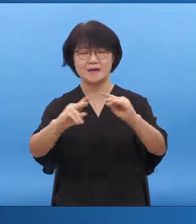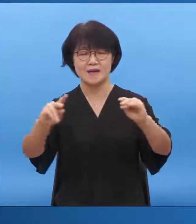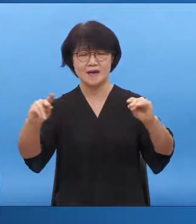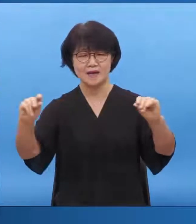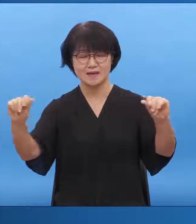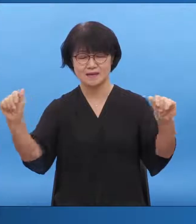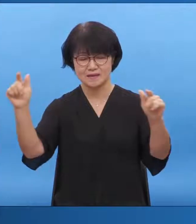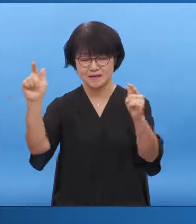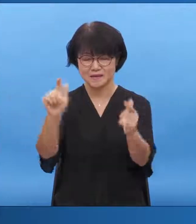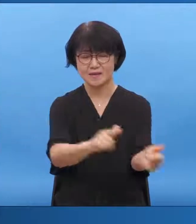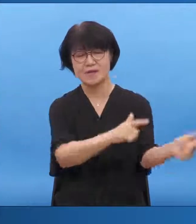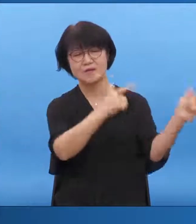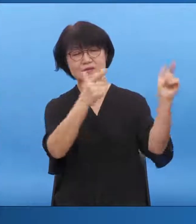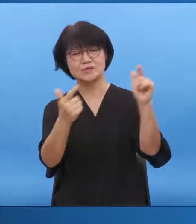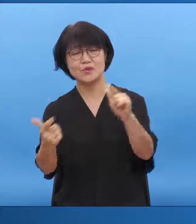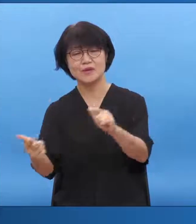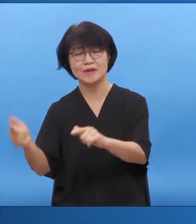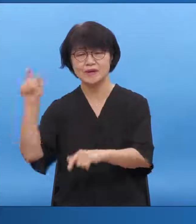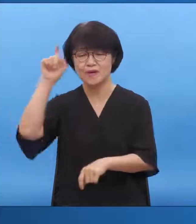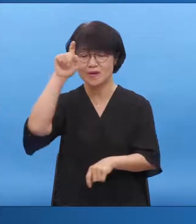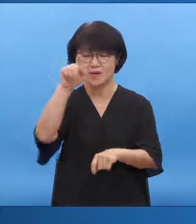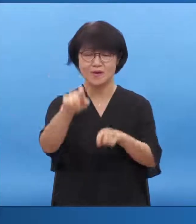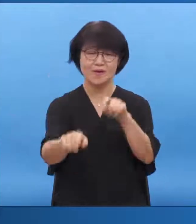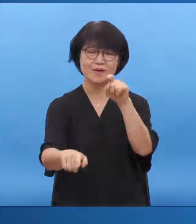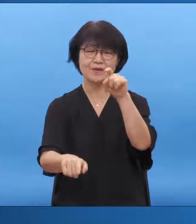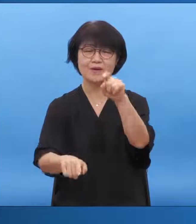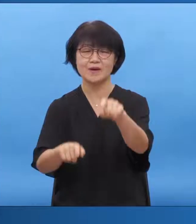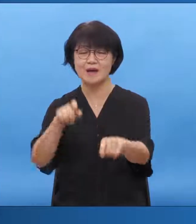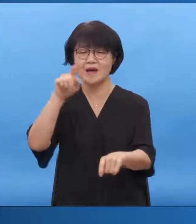메마른 땅을 종일